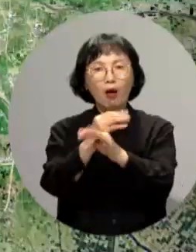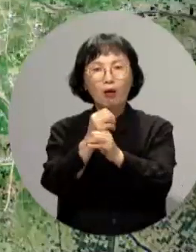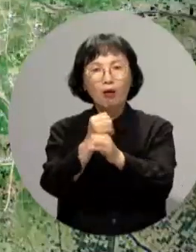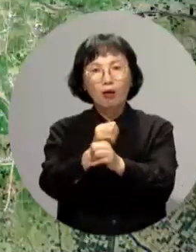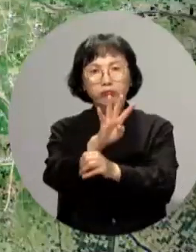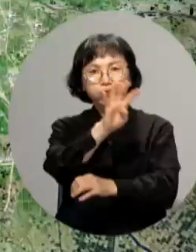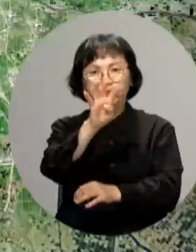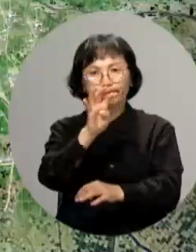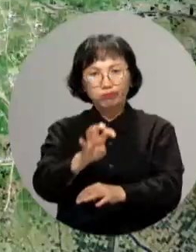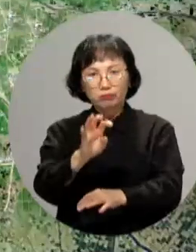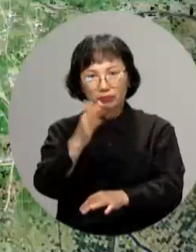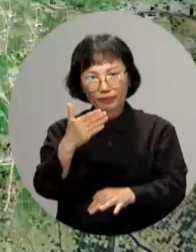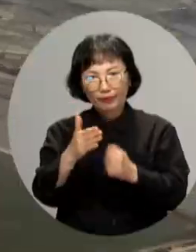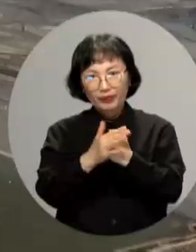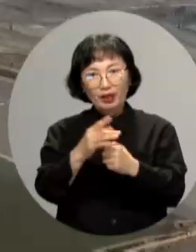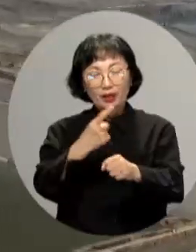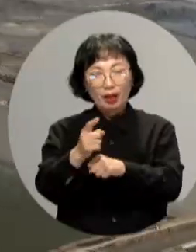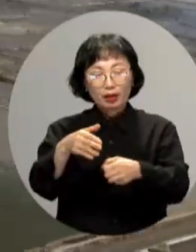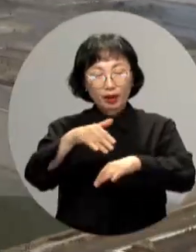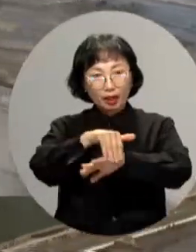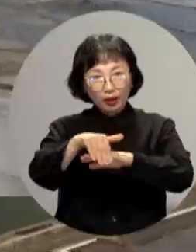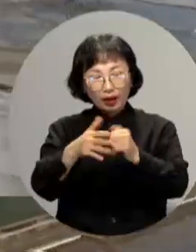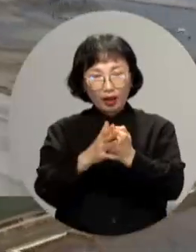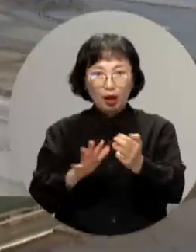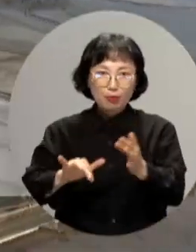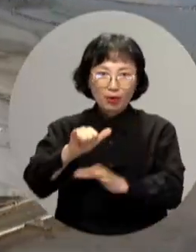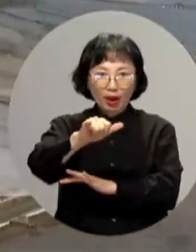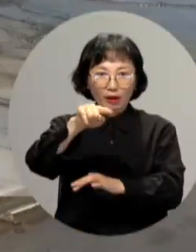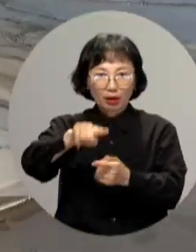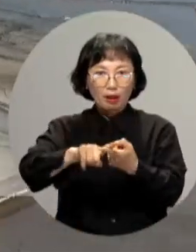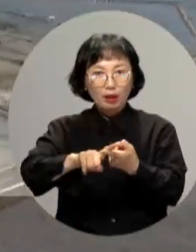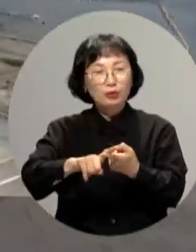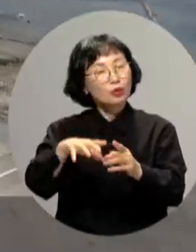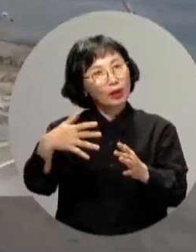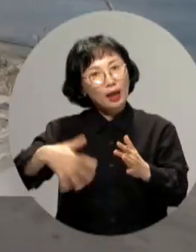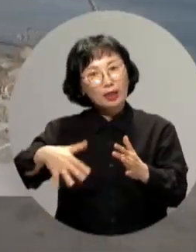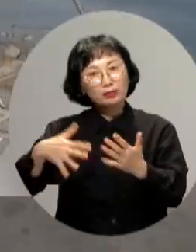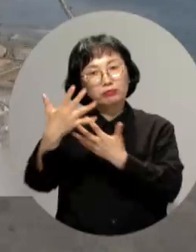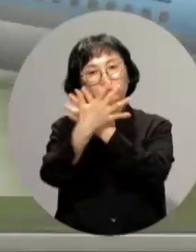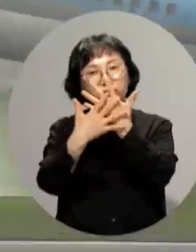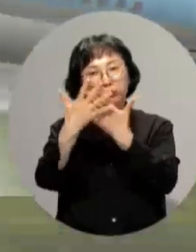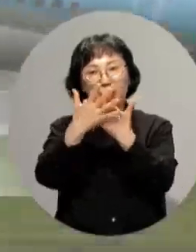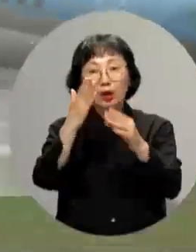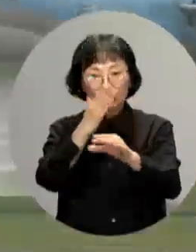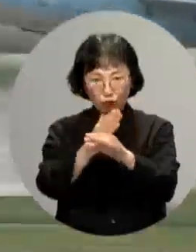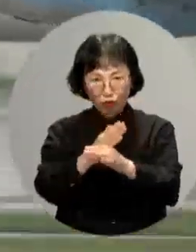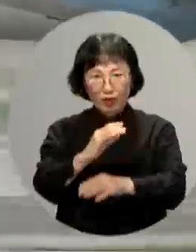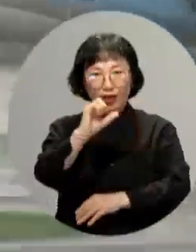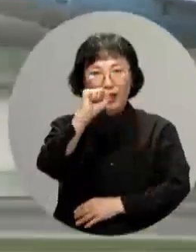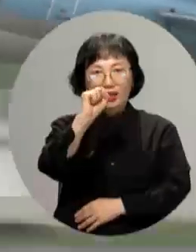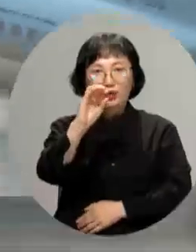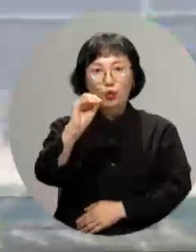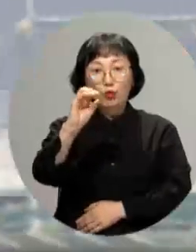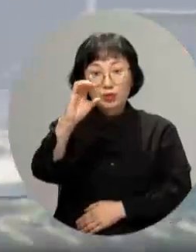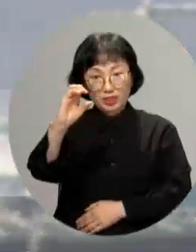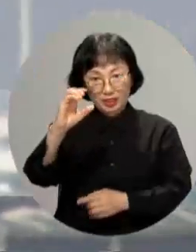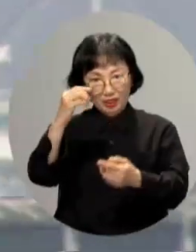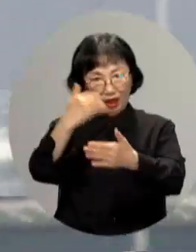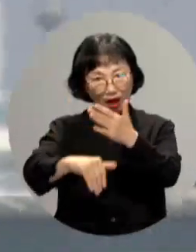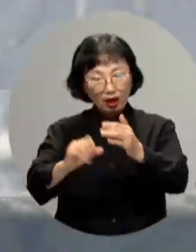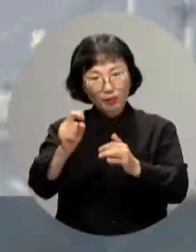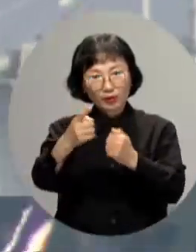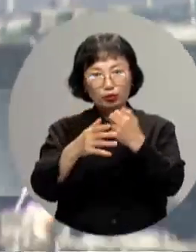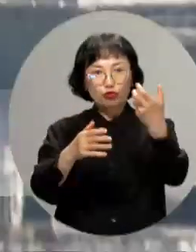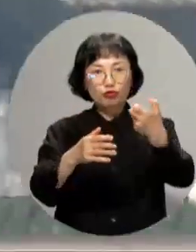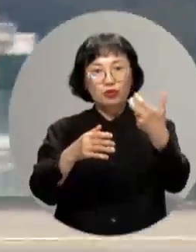새만금 신공항은 내년 계획한 착공이 사실상 무산됐습니다. 새만금 10대 SOC 예산의 삭감률은 무려